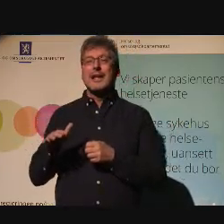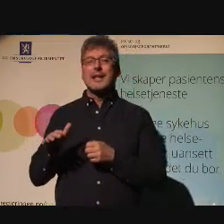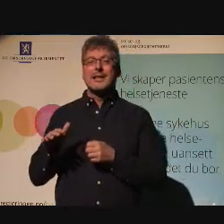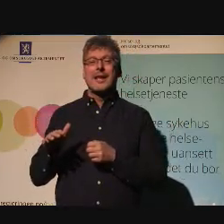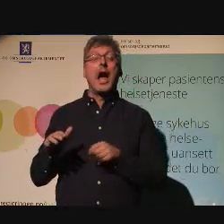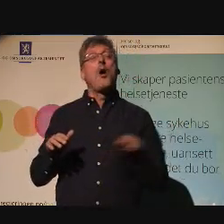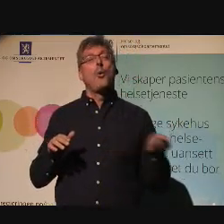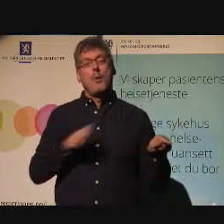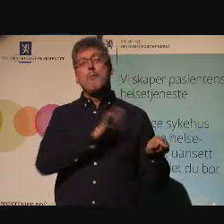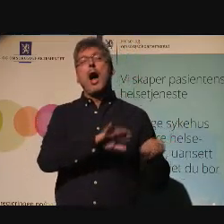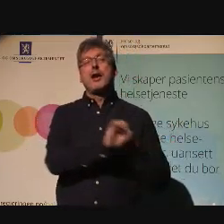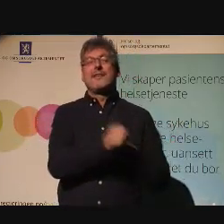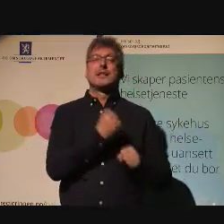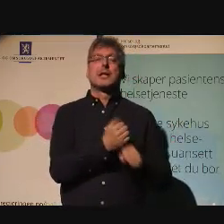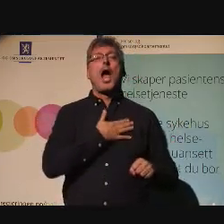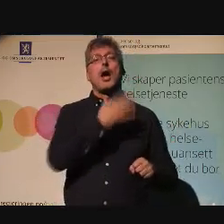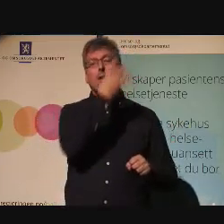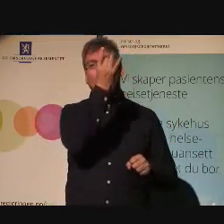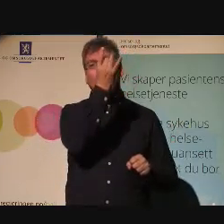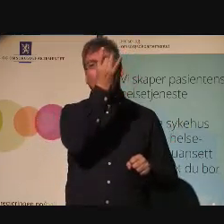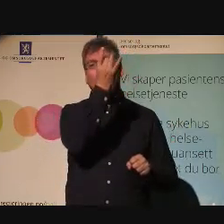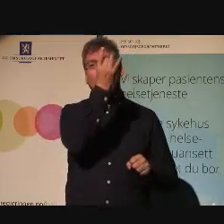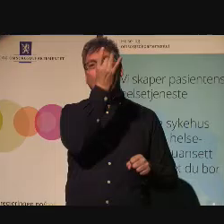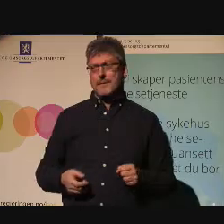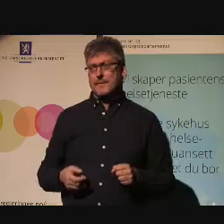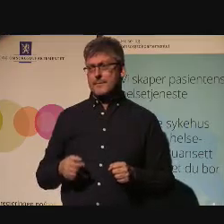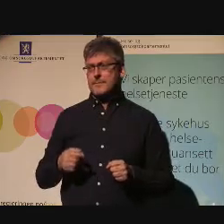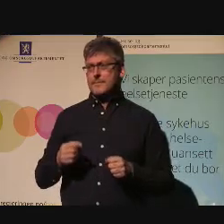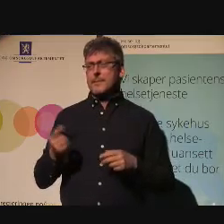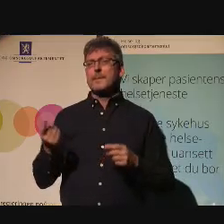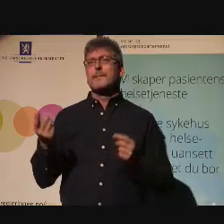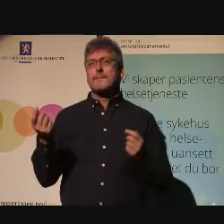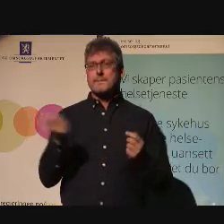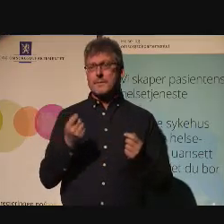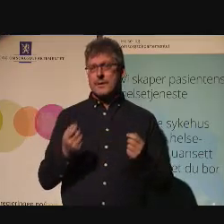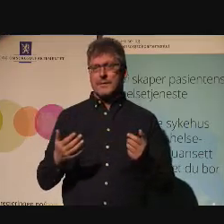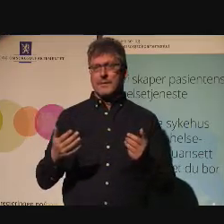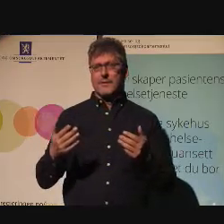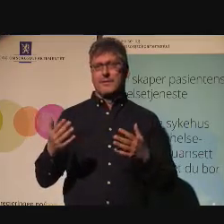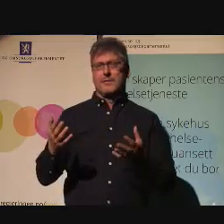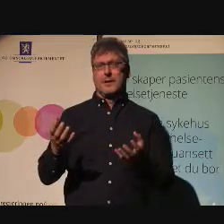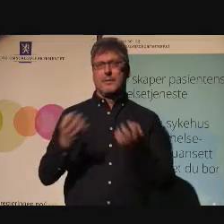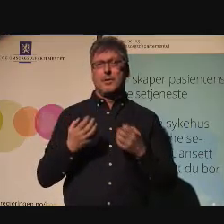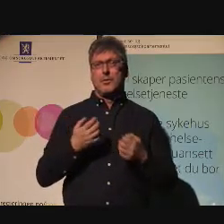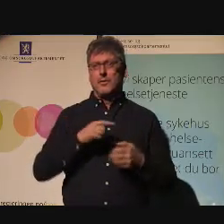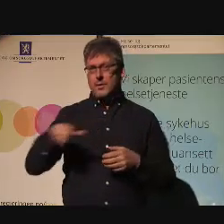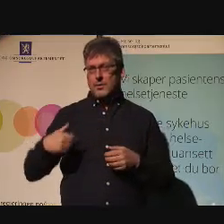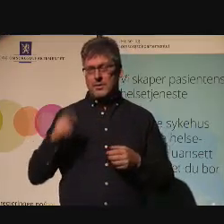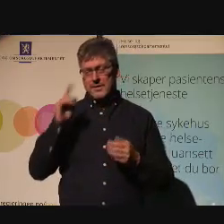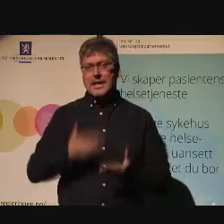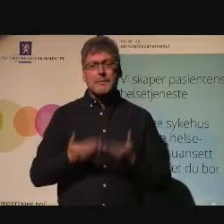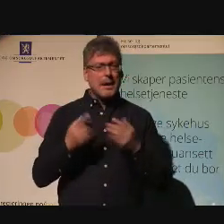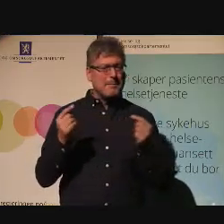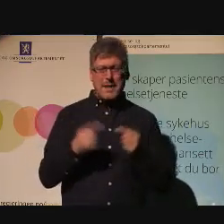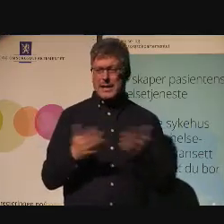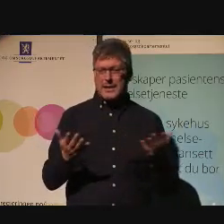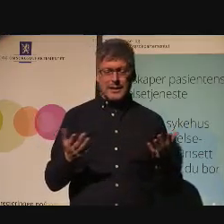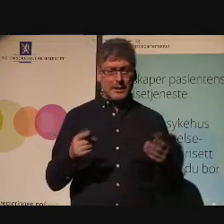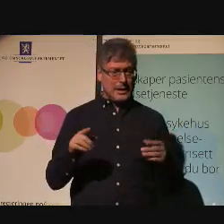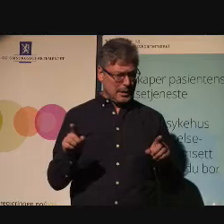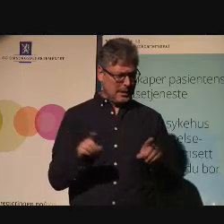kompetanse. Da er det noen som har behov for oss, og vi er de som kan hjelpe noen andre. Men er det like